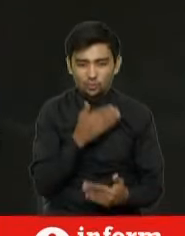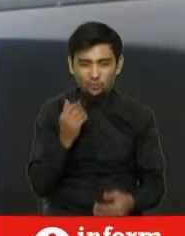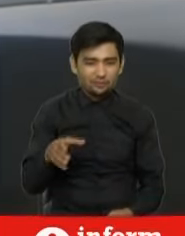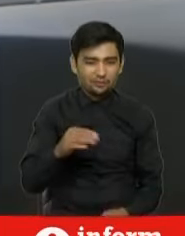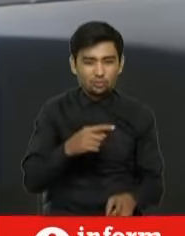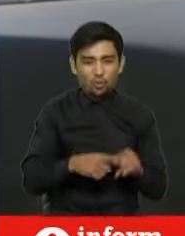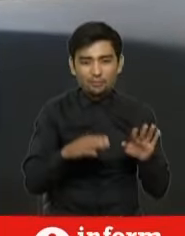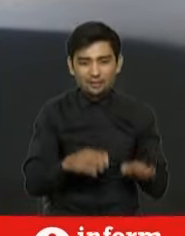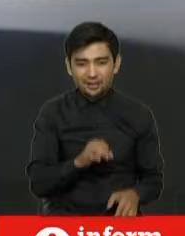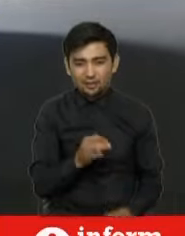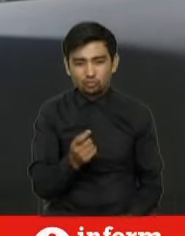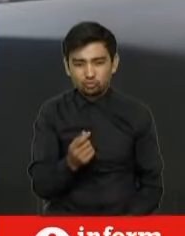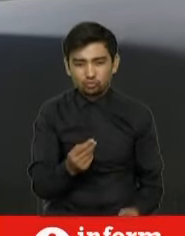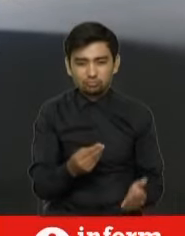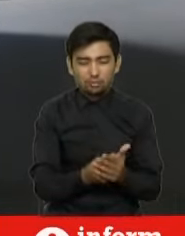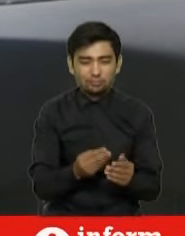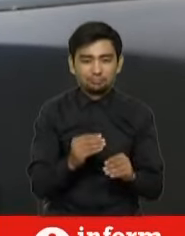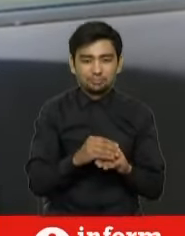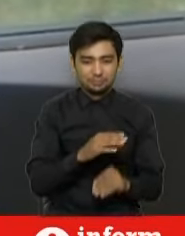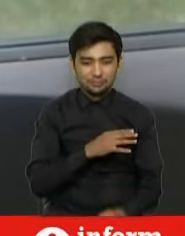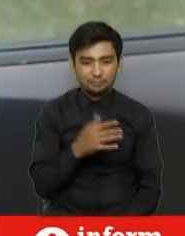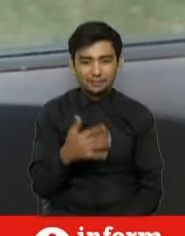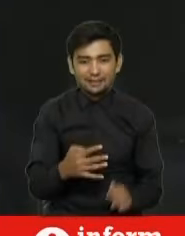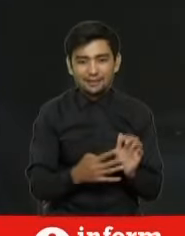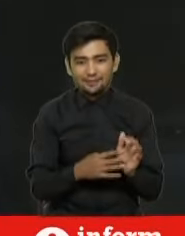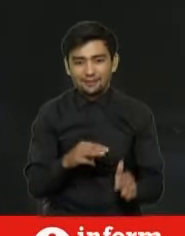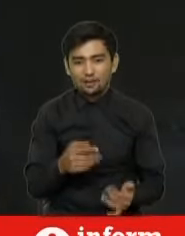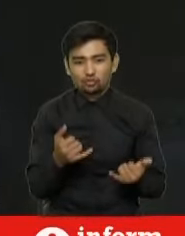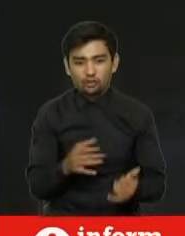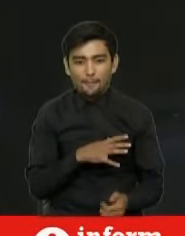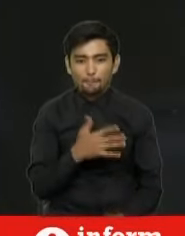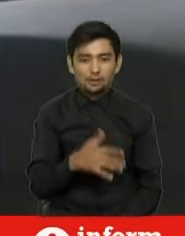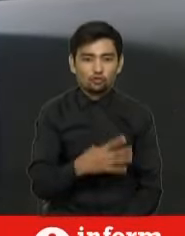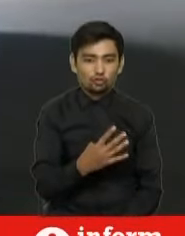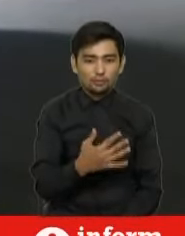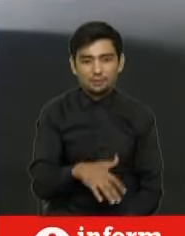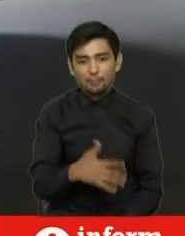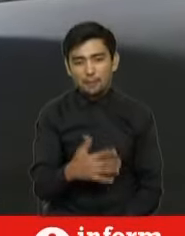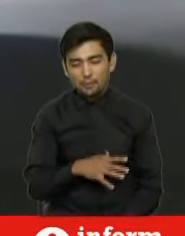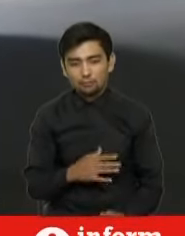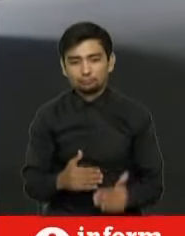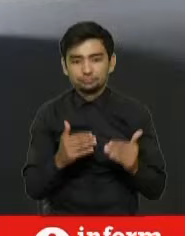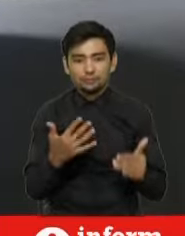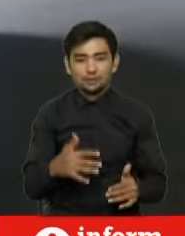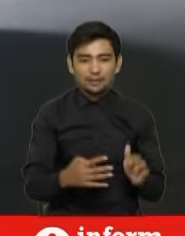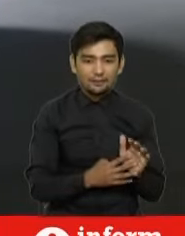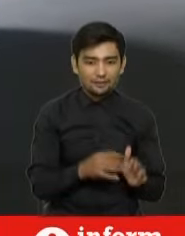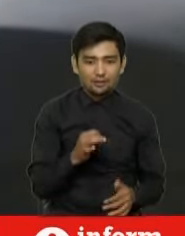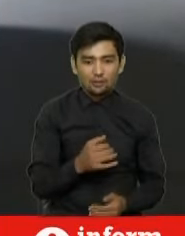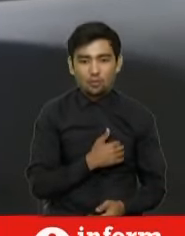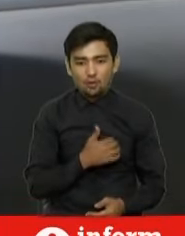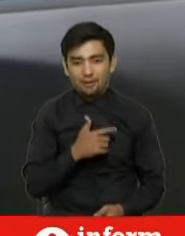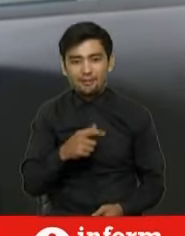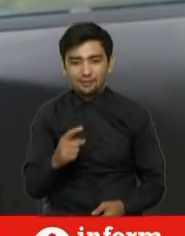газа. Чуть-чуть дороже стало. Сейчас 59 тенге сейчас. Было 54, 55. Говорят же, что газ хотят